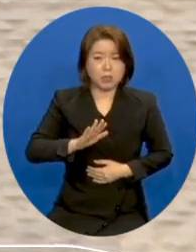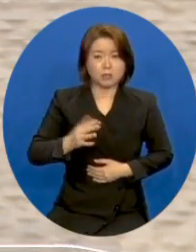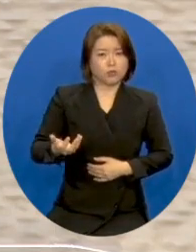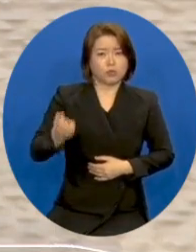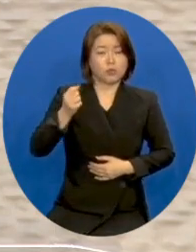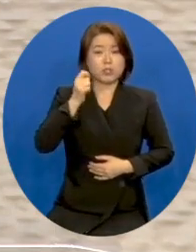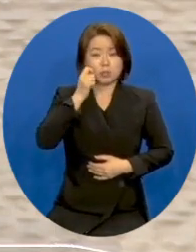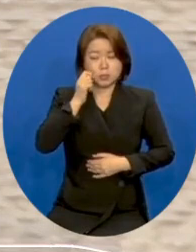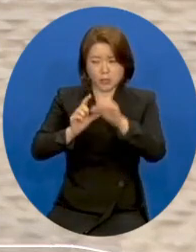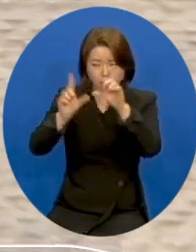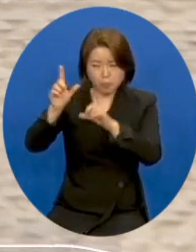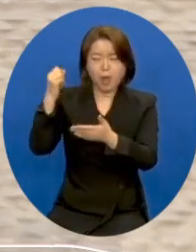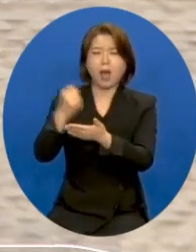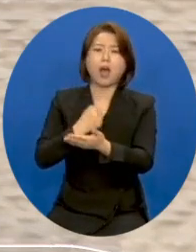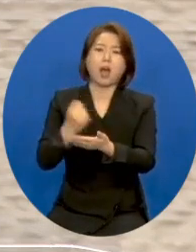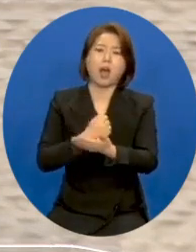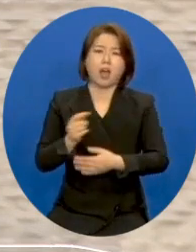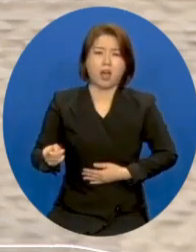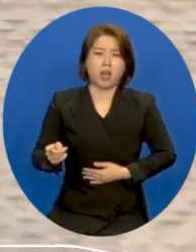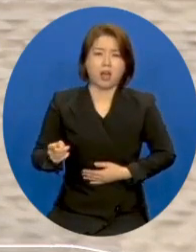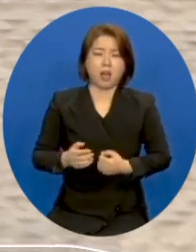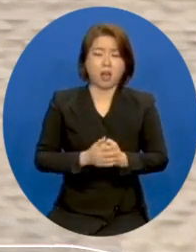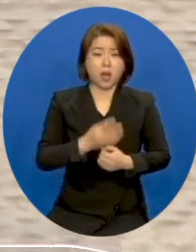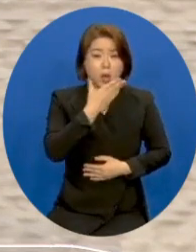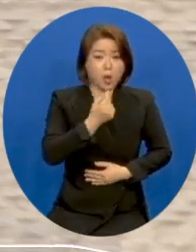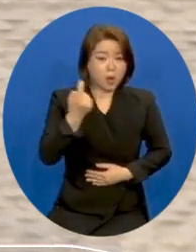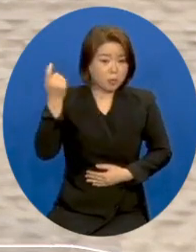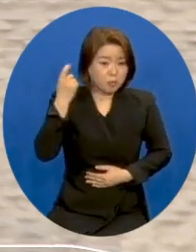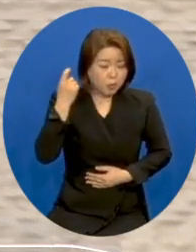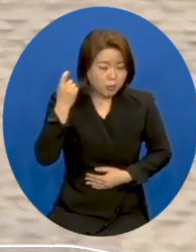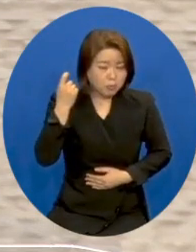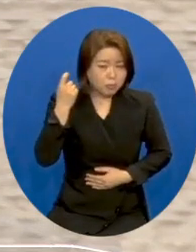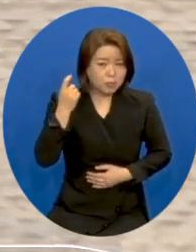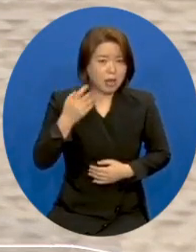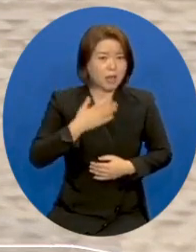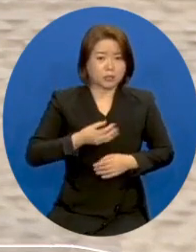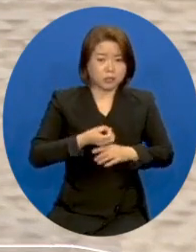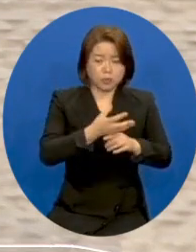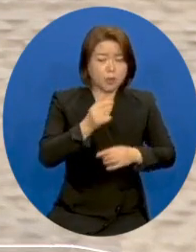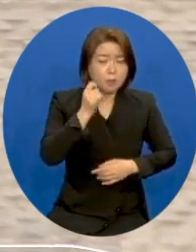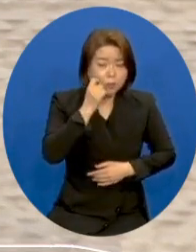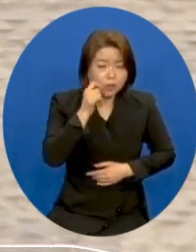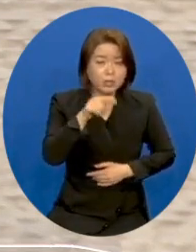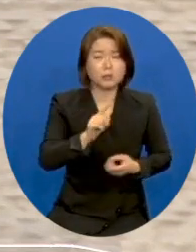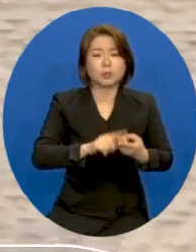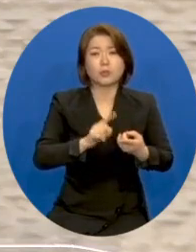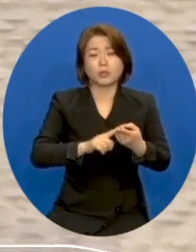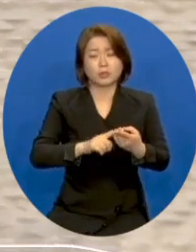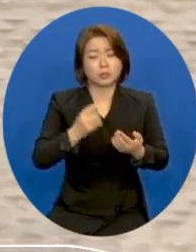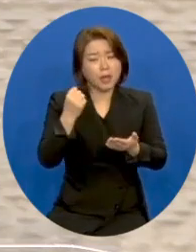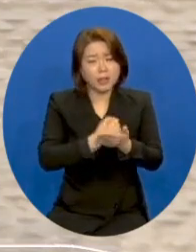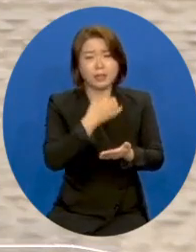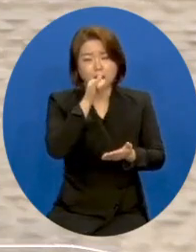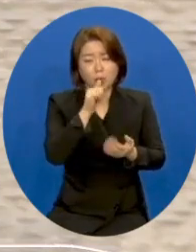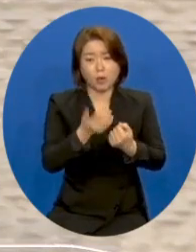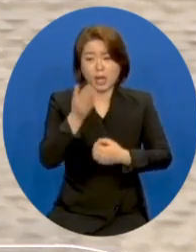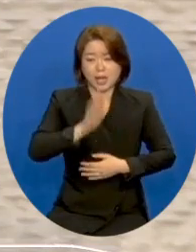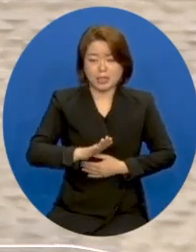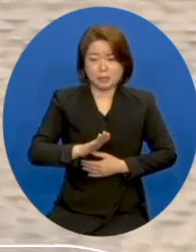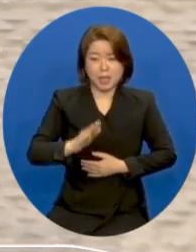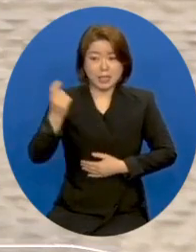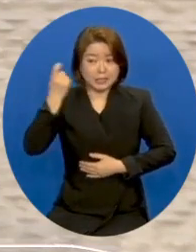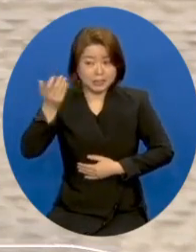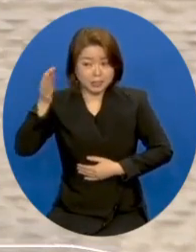때문입니다. 복음을 듣지 못하는 사람이 많은 것도 안타깝습니다. 그러나 복음을 듣고도 복음을